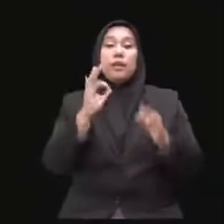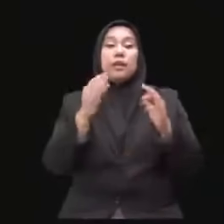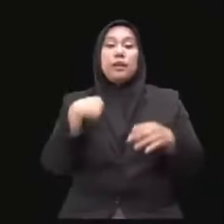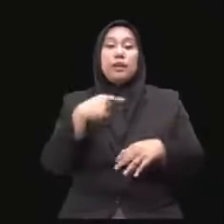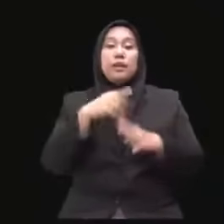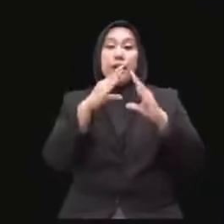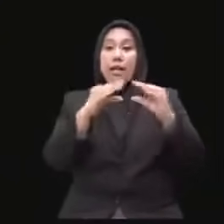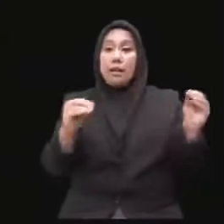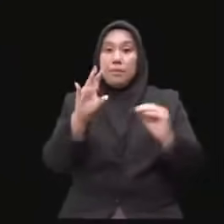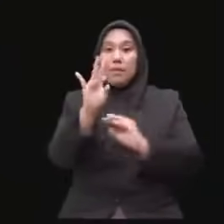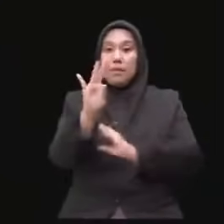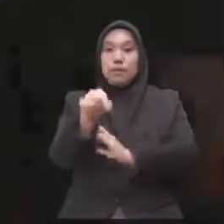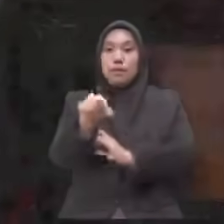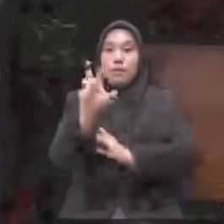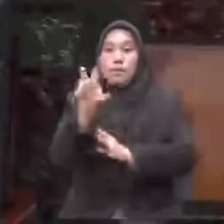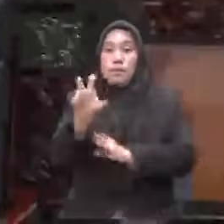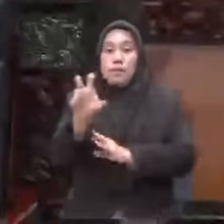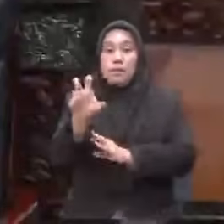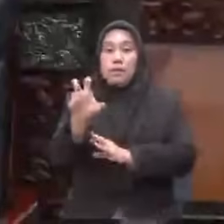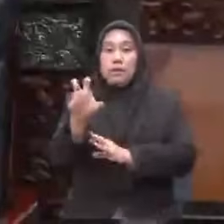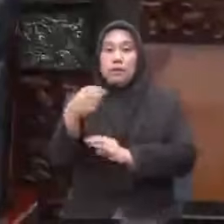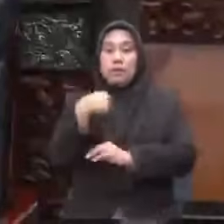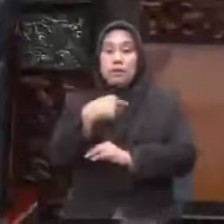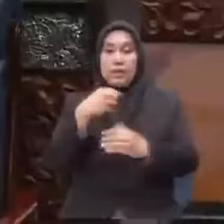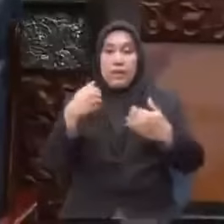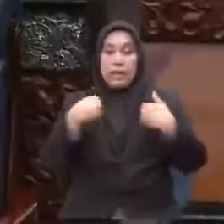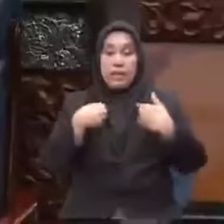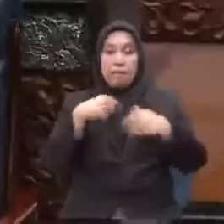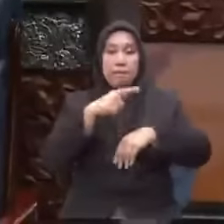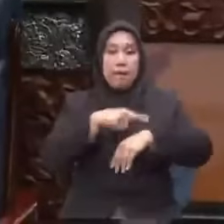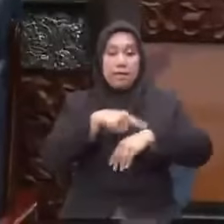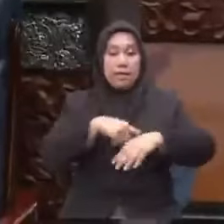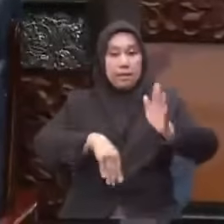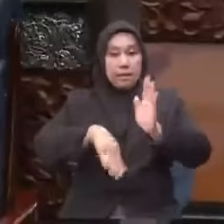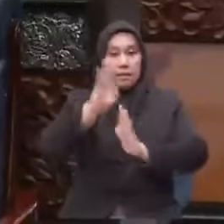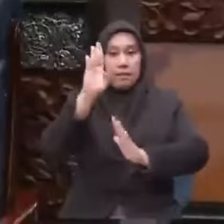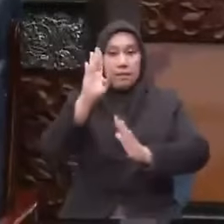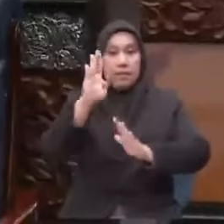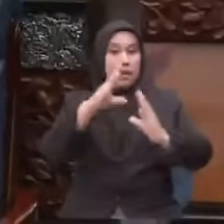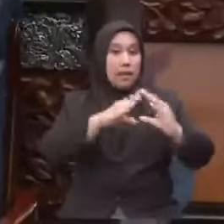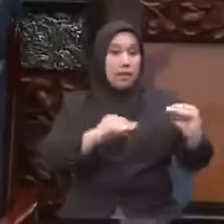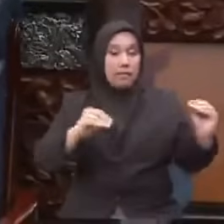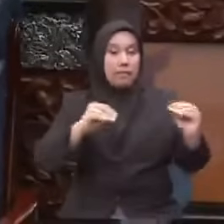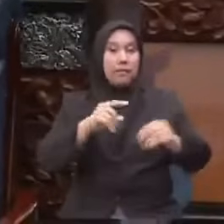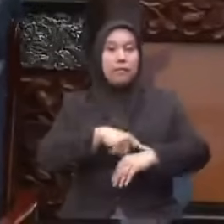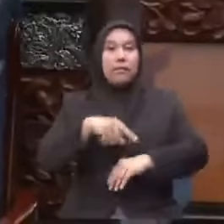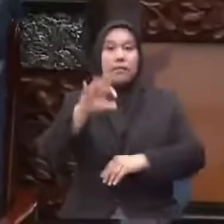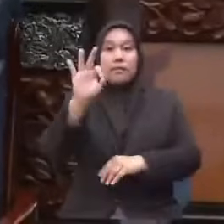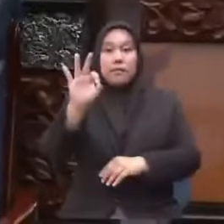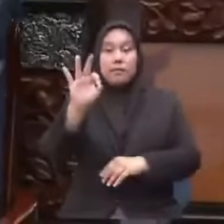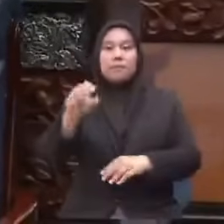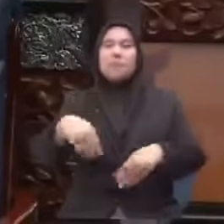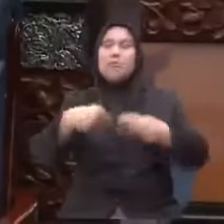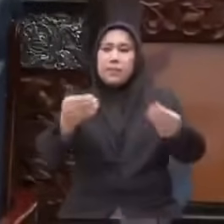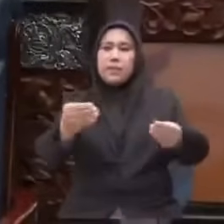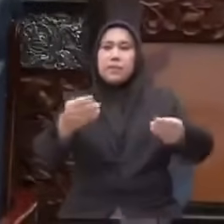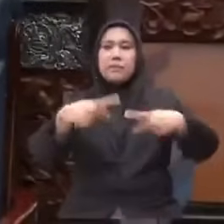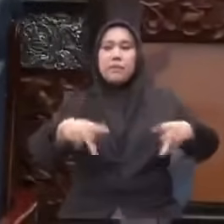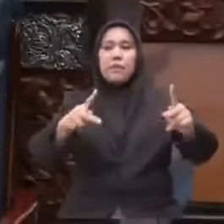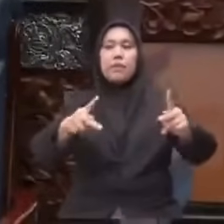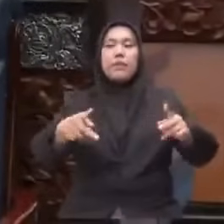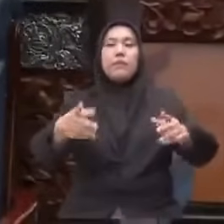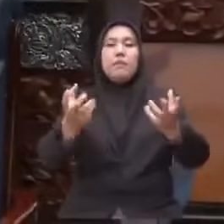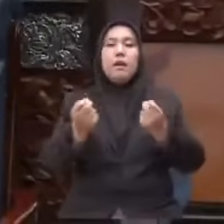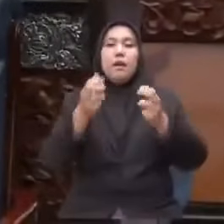7:30, kita masih kita ada ruang waktu yang lebih lagi. Kalau kita kata habis 9, bagilah peluang orang yang nak bocak. Sebab apa? Dia